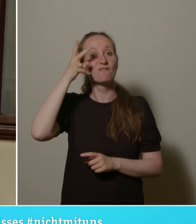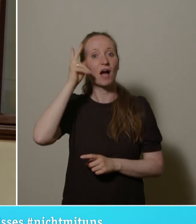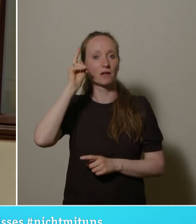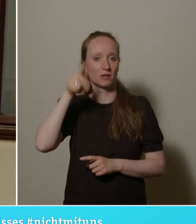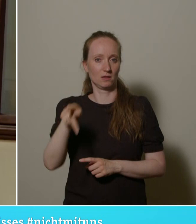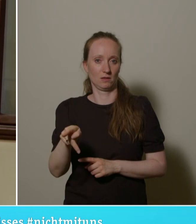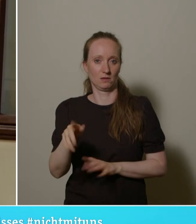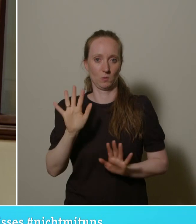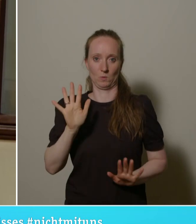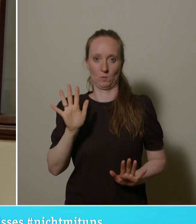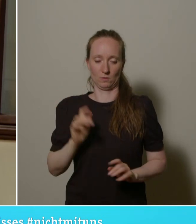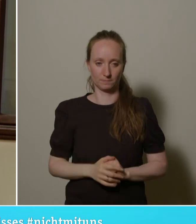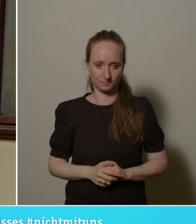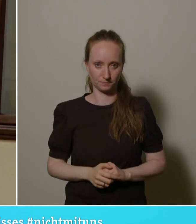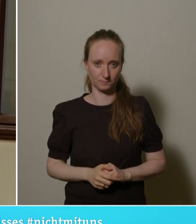Ja?